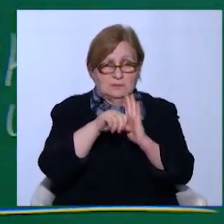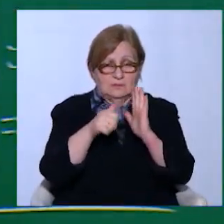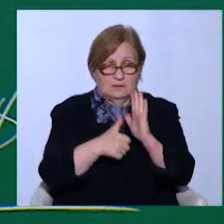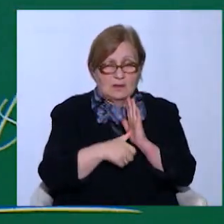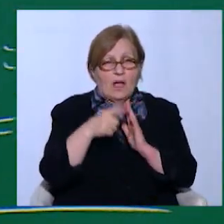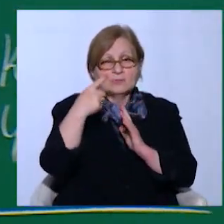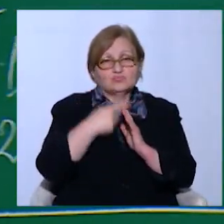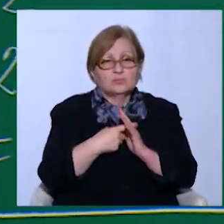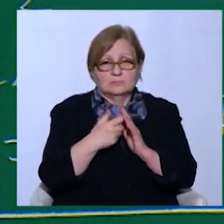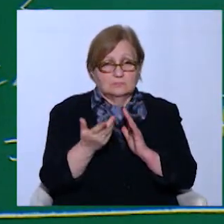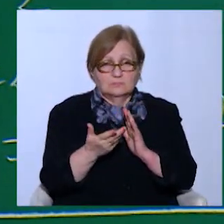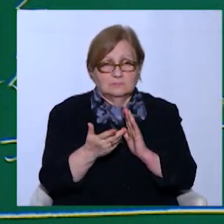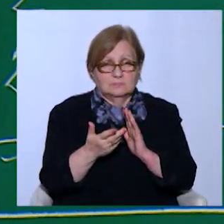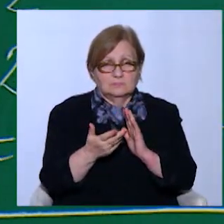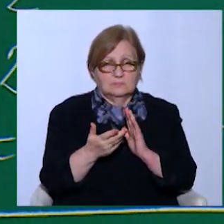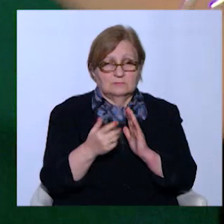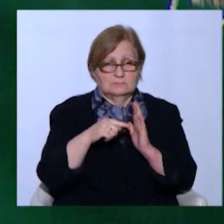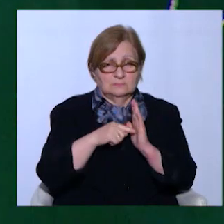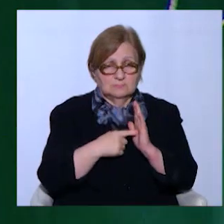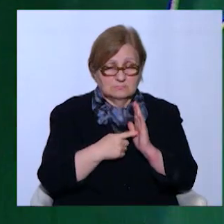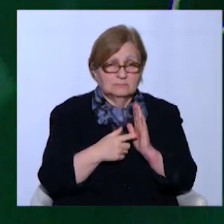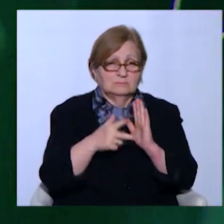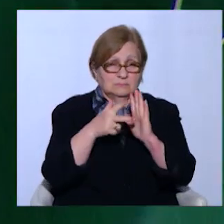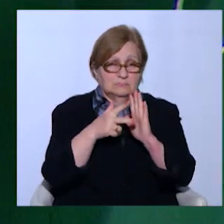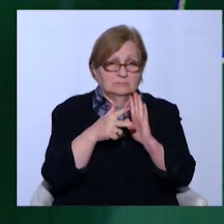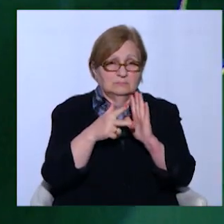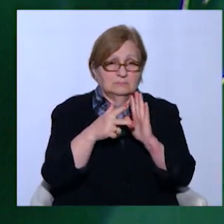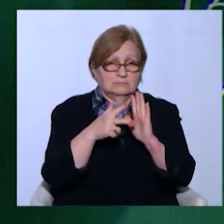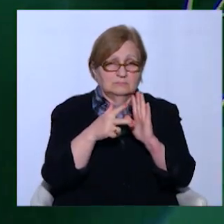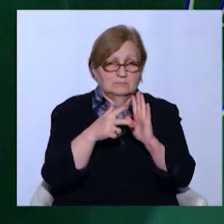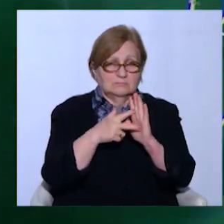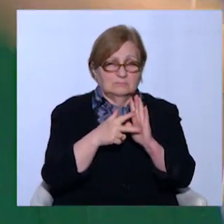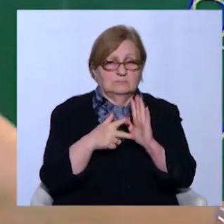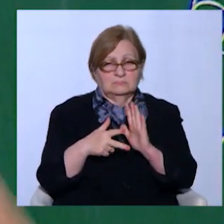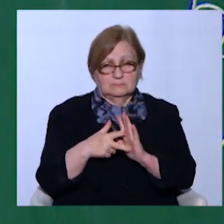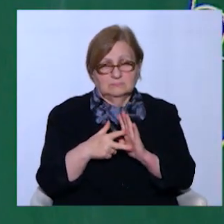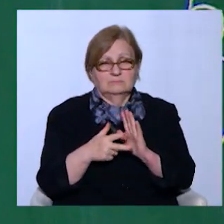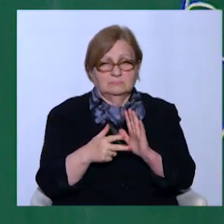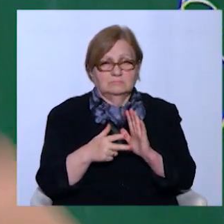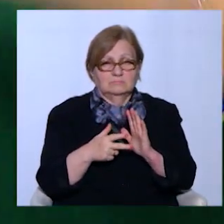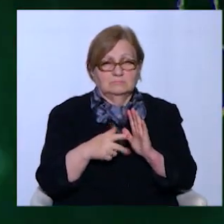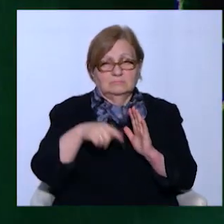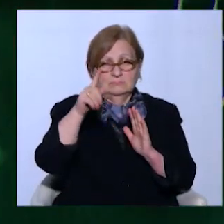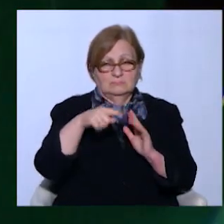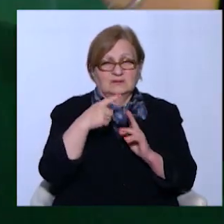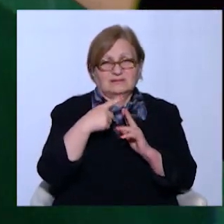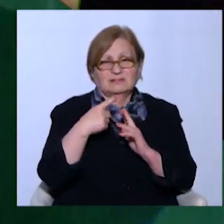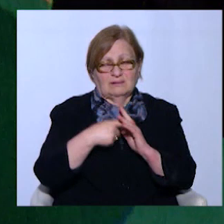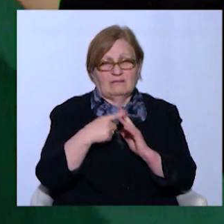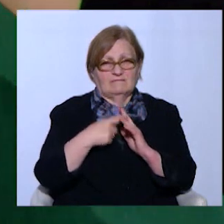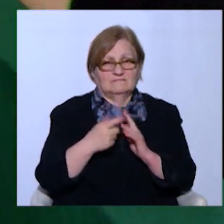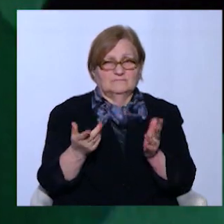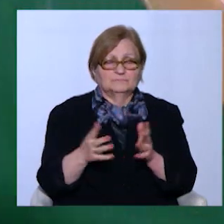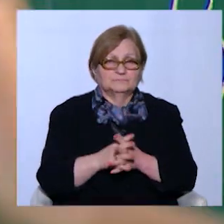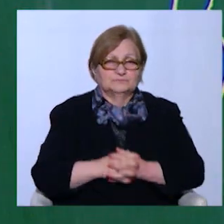16 სანტიმეტრი. დიაგონალების გადაკვეთის წერტილი ჩუაზე გაიყო, ესე იგი BO გამოვიდა 8, ODS გამოვიდა, უი, მოდით